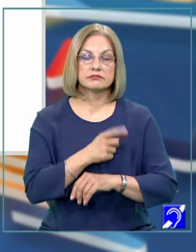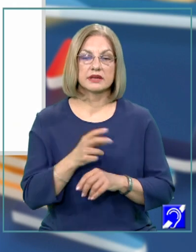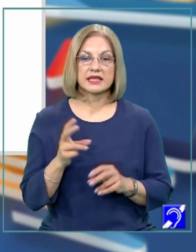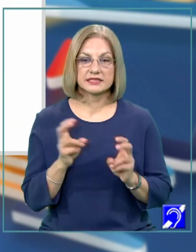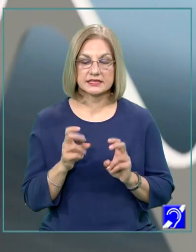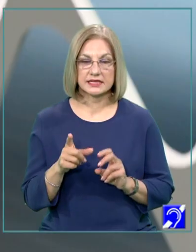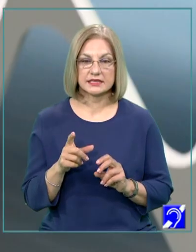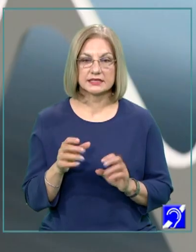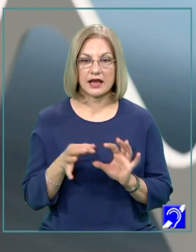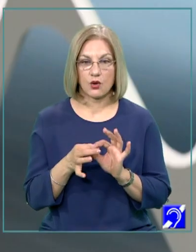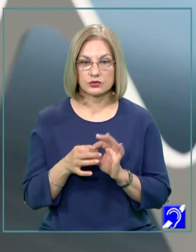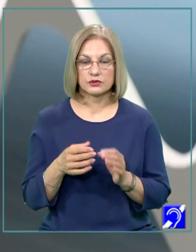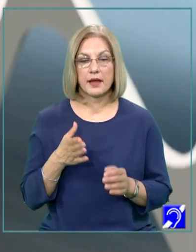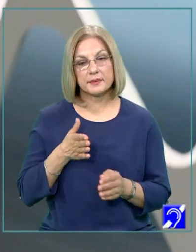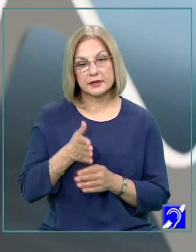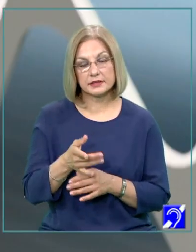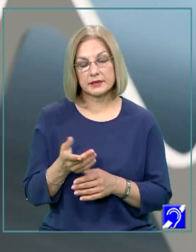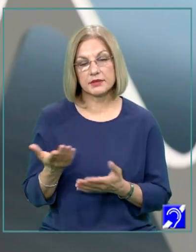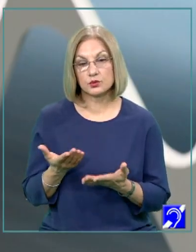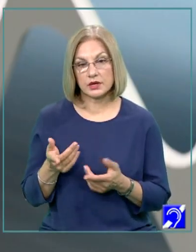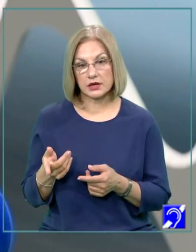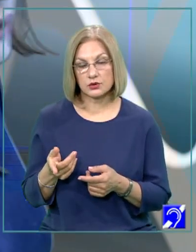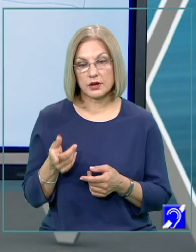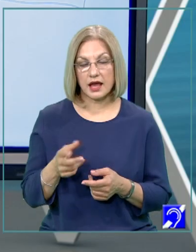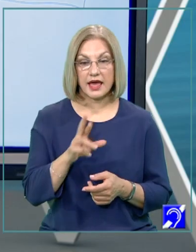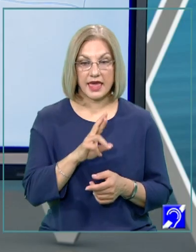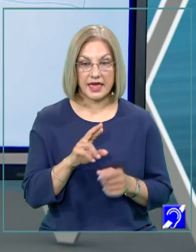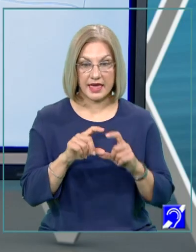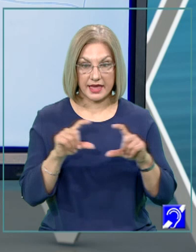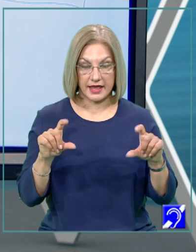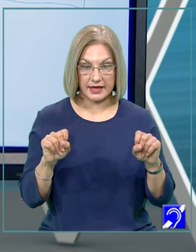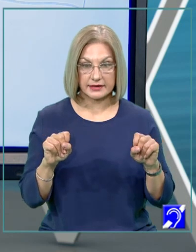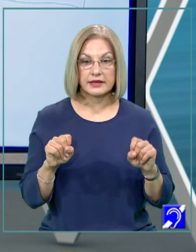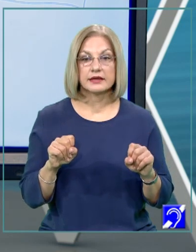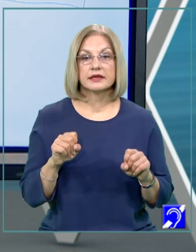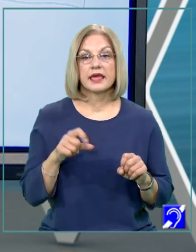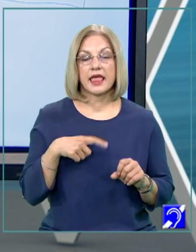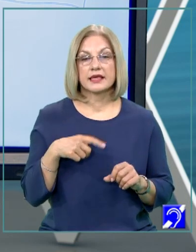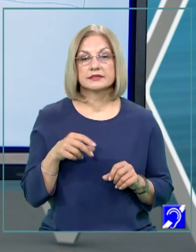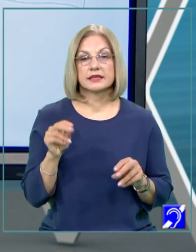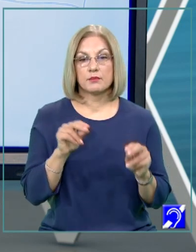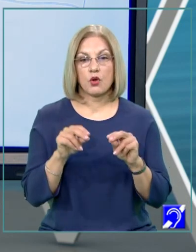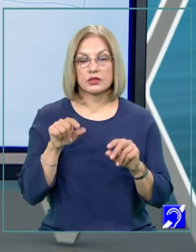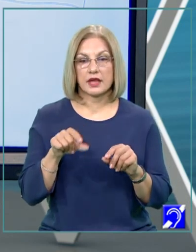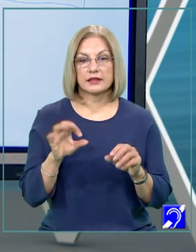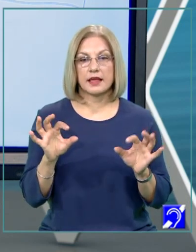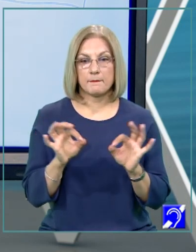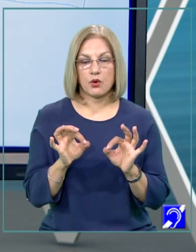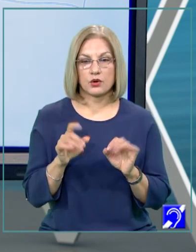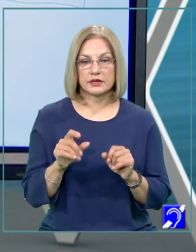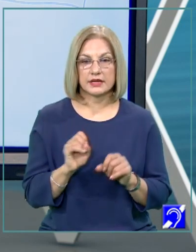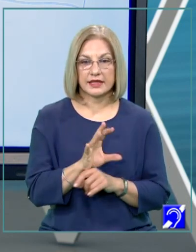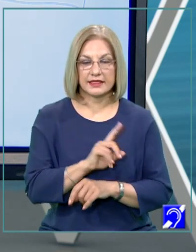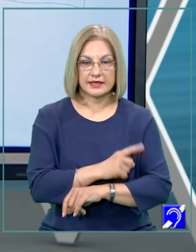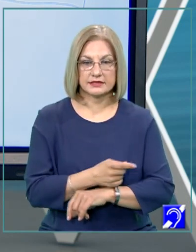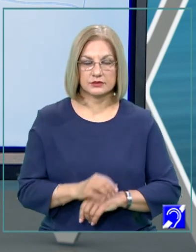prin intermediul cărora rezistorul de rezistență R este montat la bornele sursei